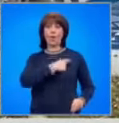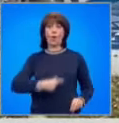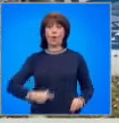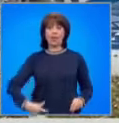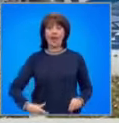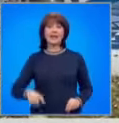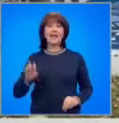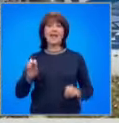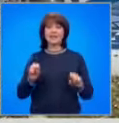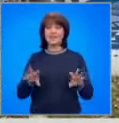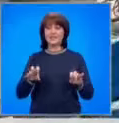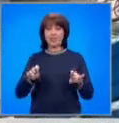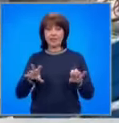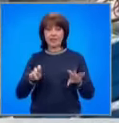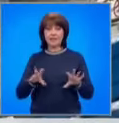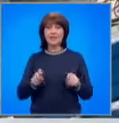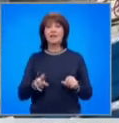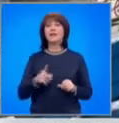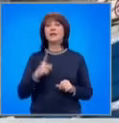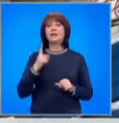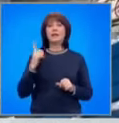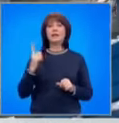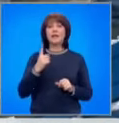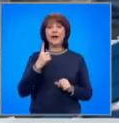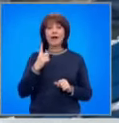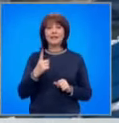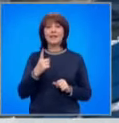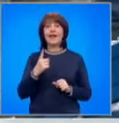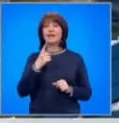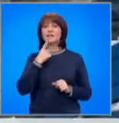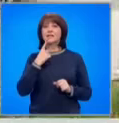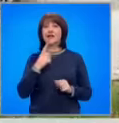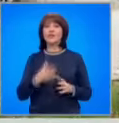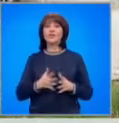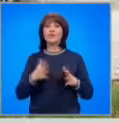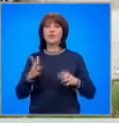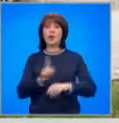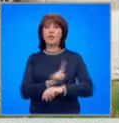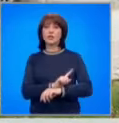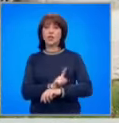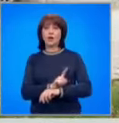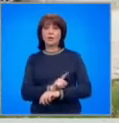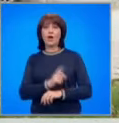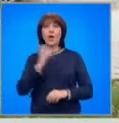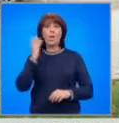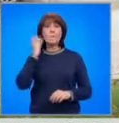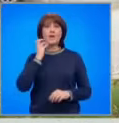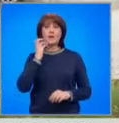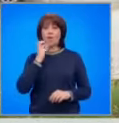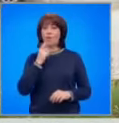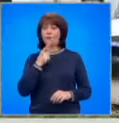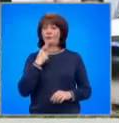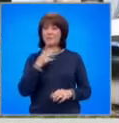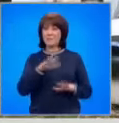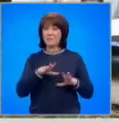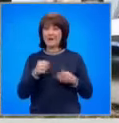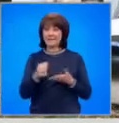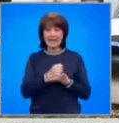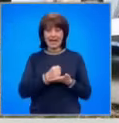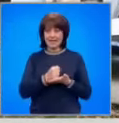скорост. Според защитата му, той страда от епилепсия и пореден пристъп е довел до трагедия. От Пирогов обаче, където беше прият за лечение